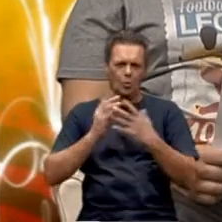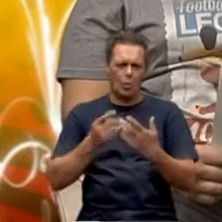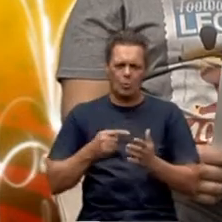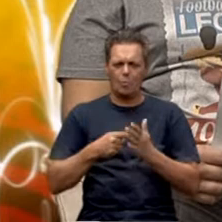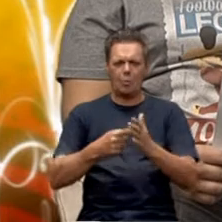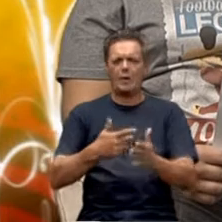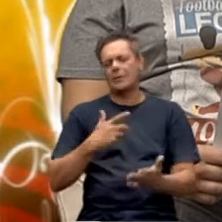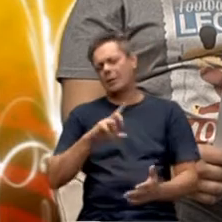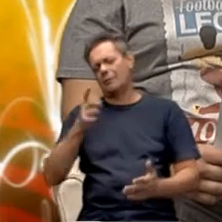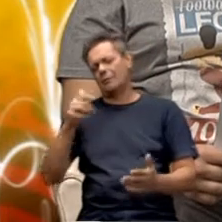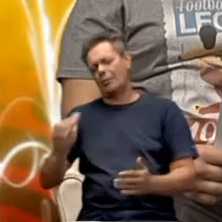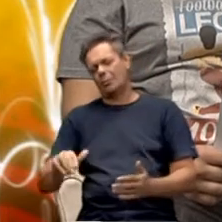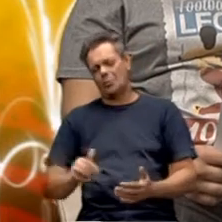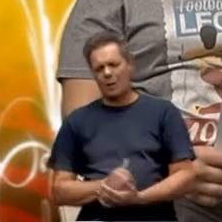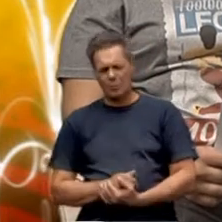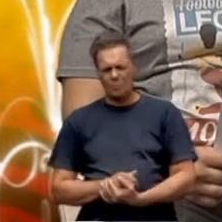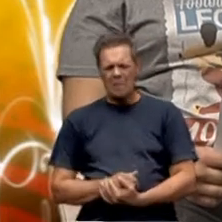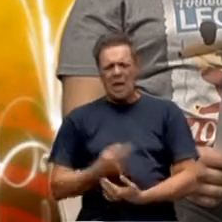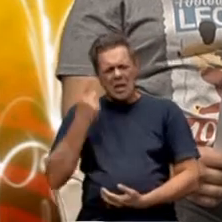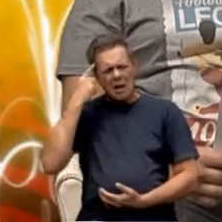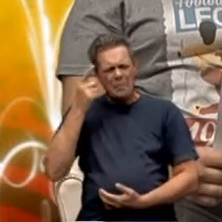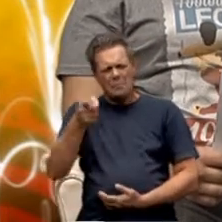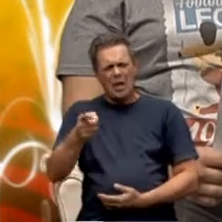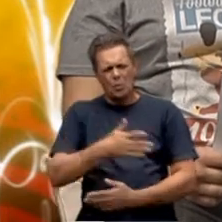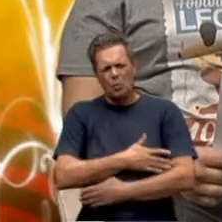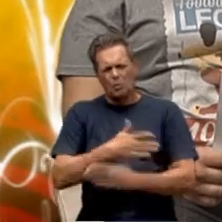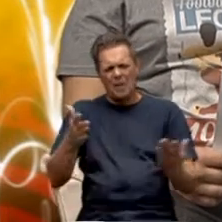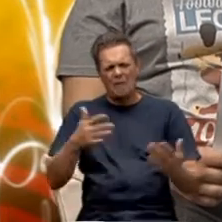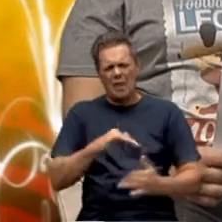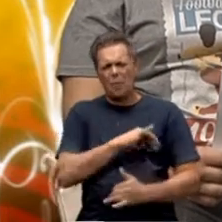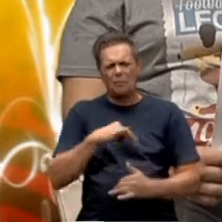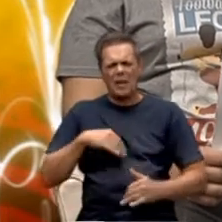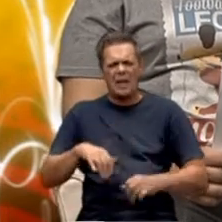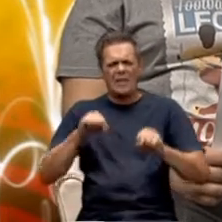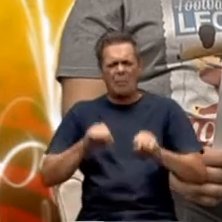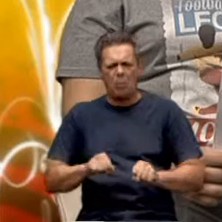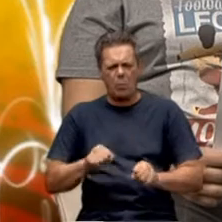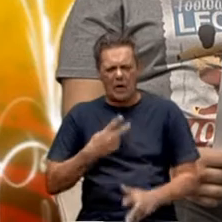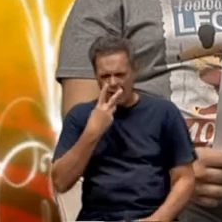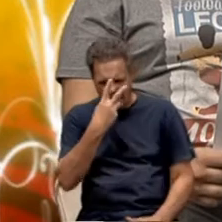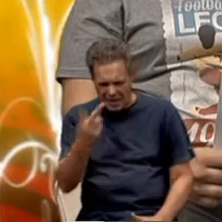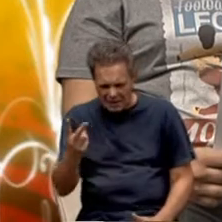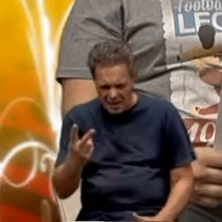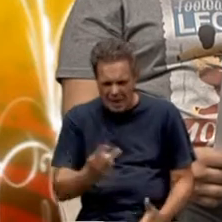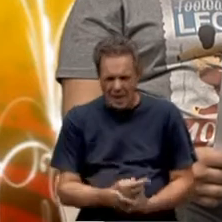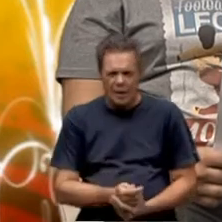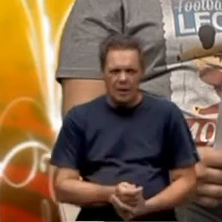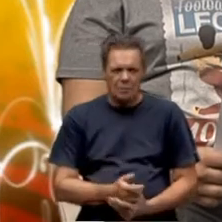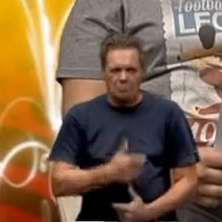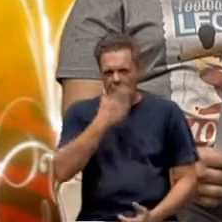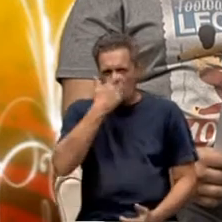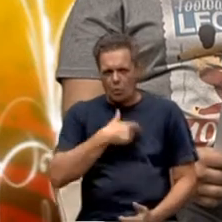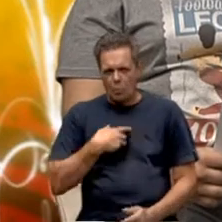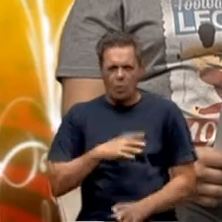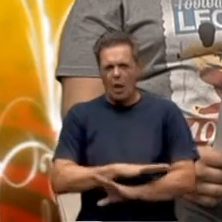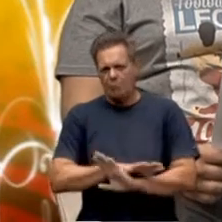nekom djetetu. I mislim da im to puno veće samopouzdanje upravo daje kada vide neku osobu koja je izliječena i